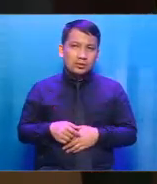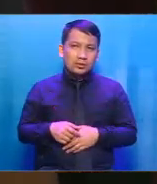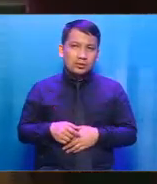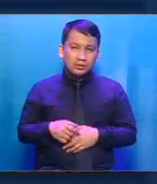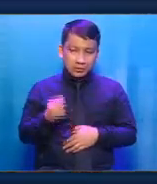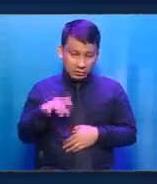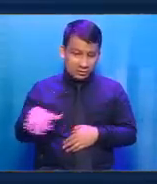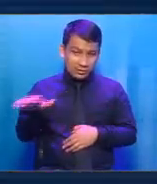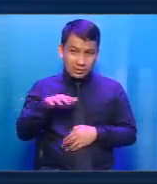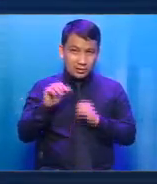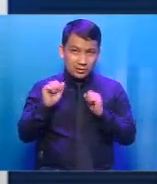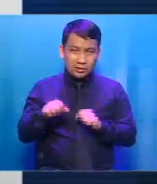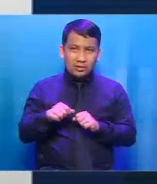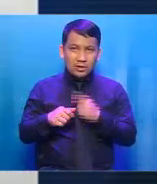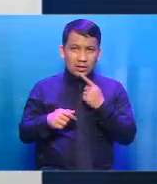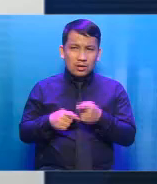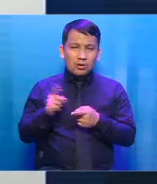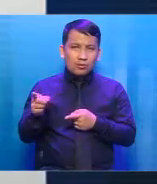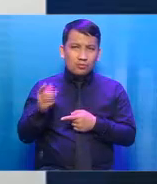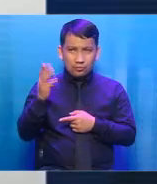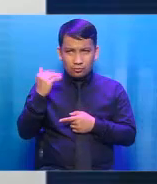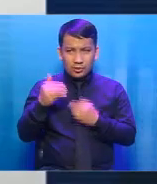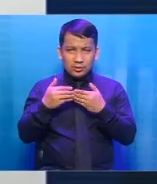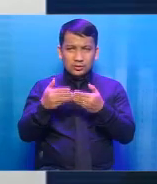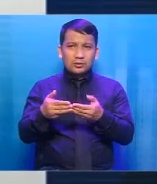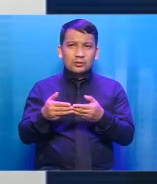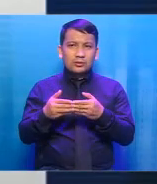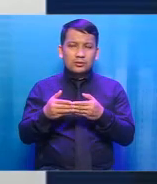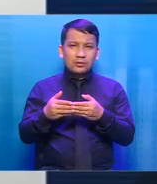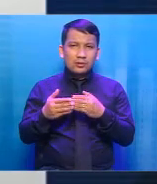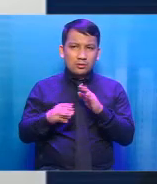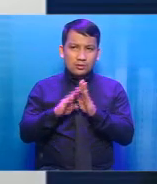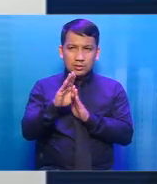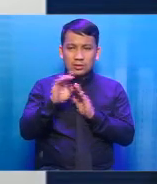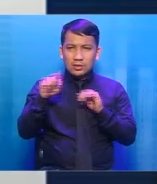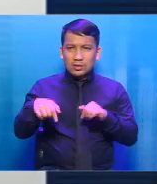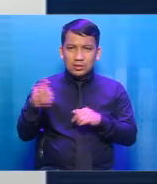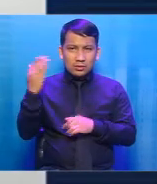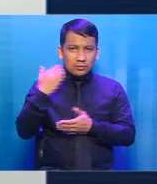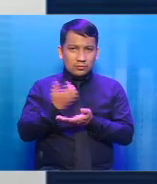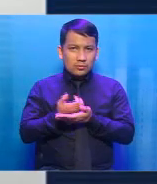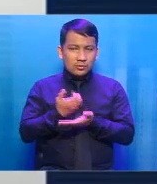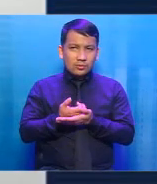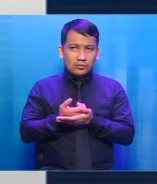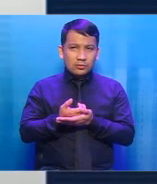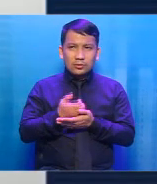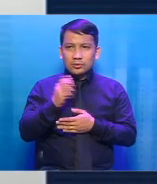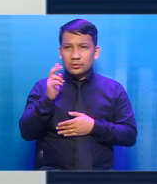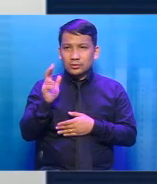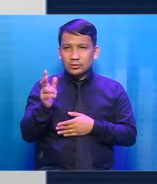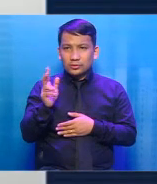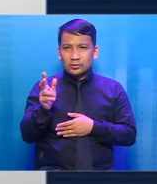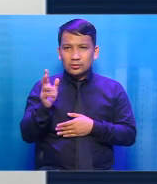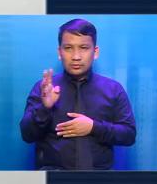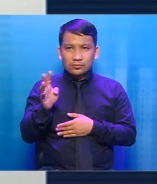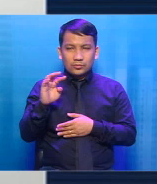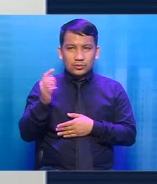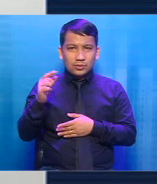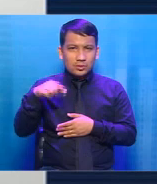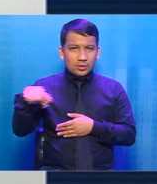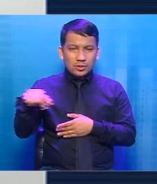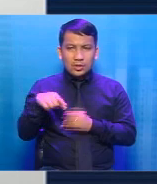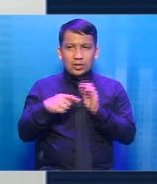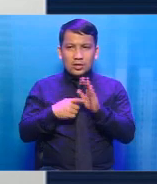naapektuhan, di ba? Kung tutuusin, nagsimula lang makabawi ang ekonomiya ng bansa pagtungtong sa third at fourth quarter ng